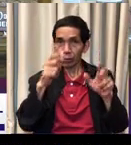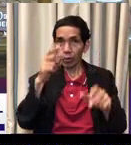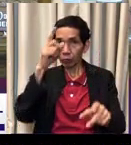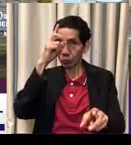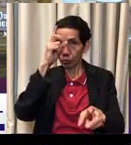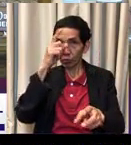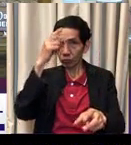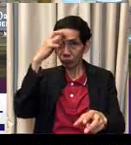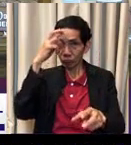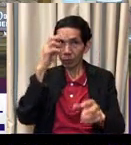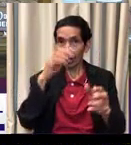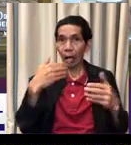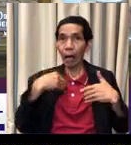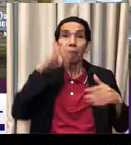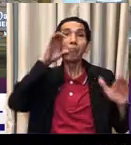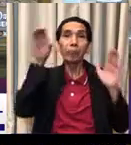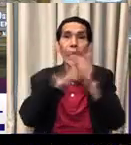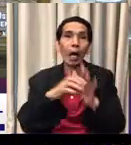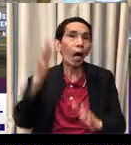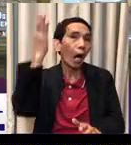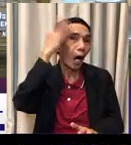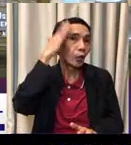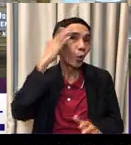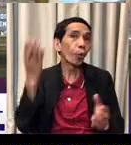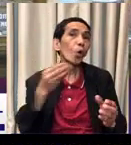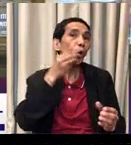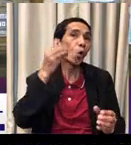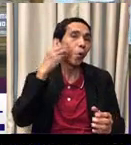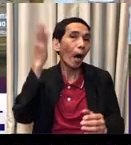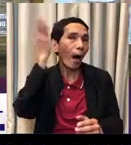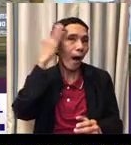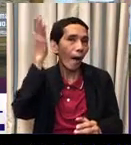Magtinu-tinu kayong tatlo. May litrato nyo na ako. Alam ko kung saan kayo nakatira.